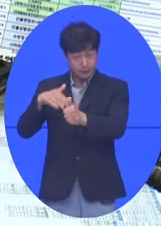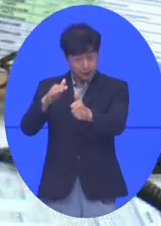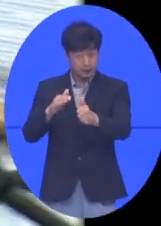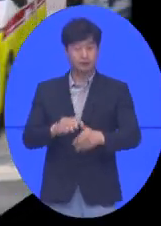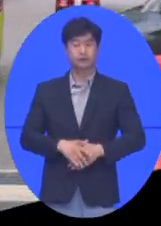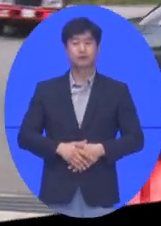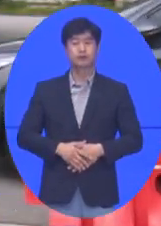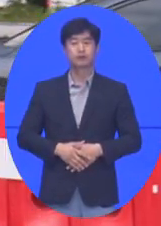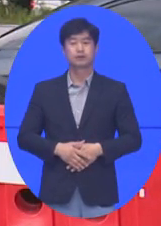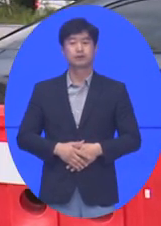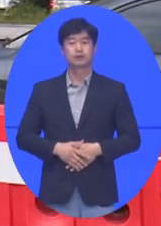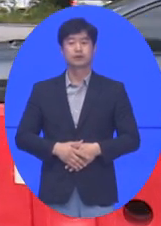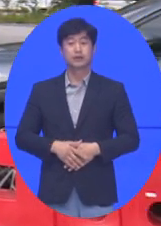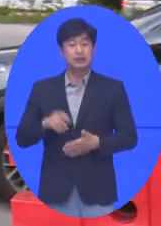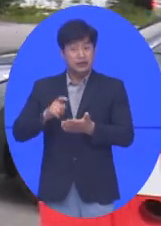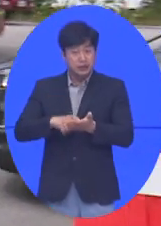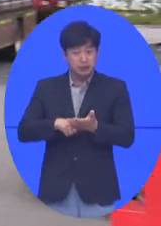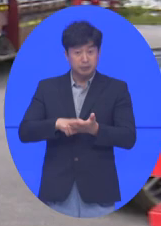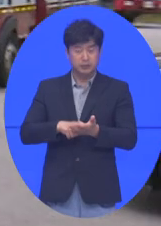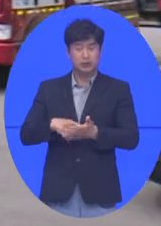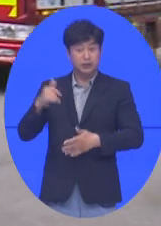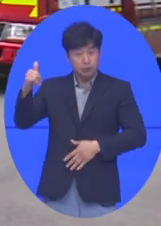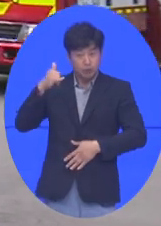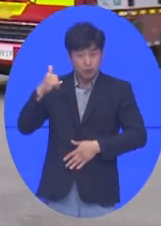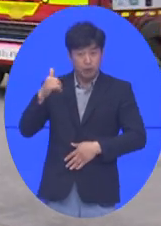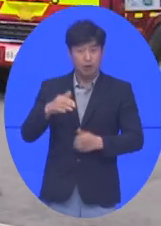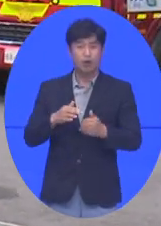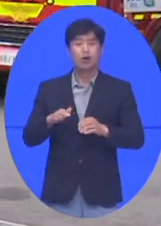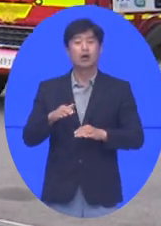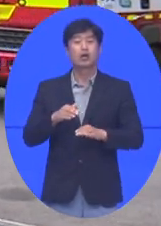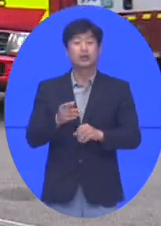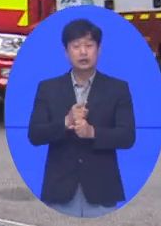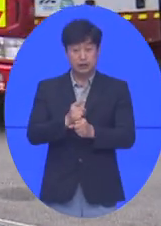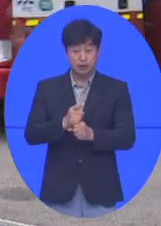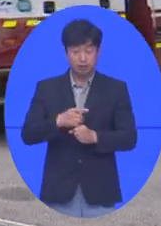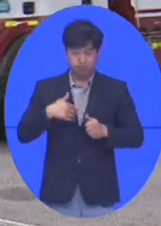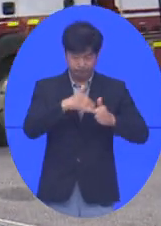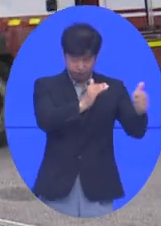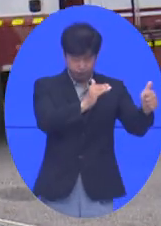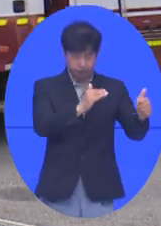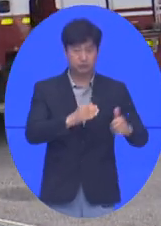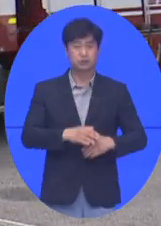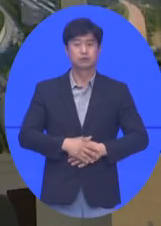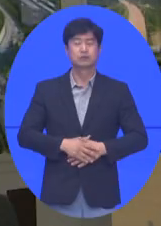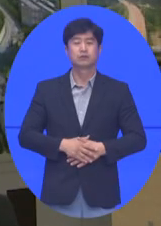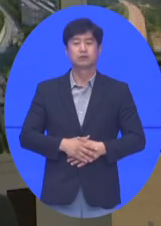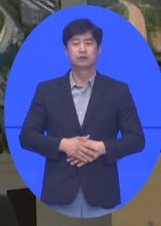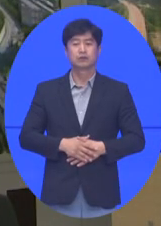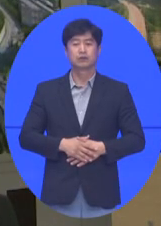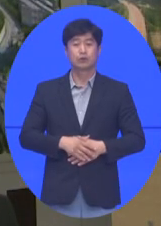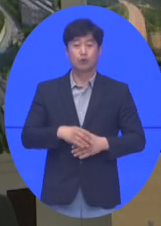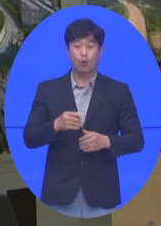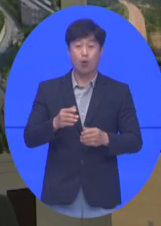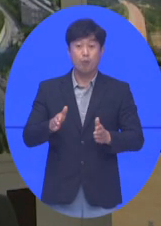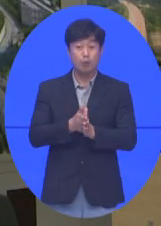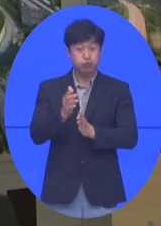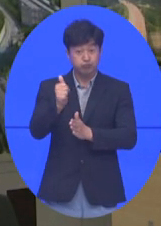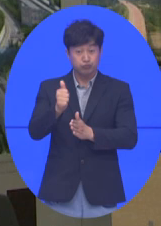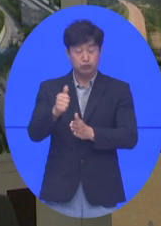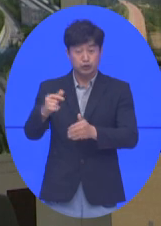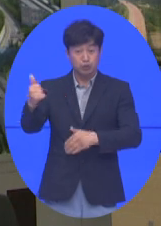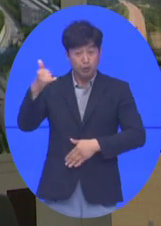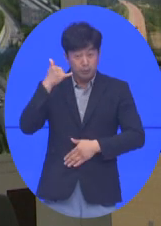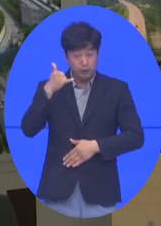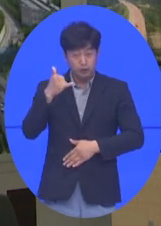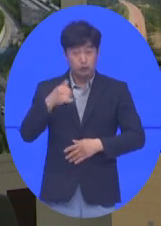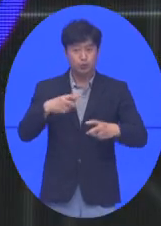하겠습니다. 긴박한 신고가 들어오고 소방은 긴급 차량을 출동시킵니다. 소방본부에 신고를